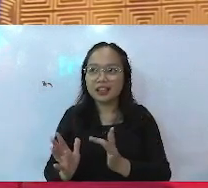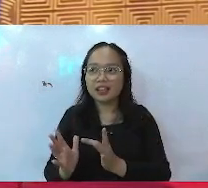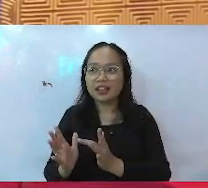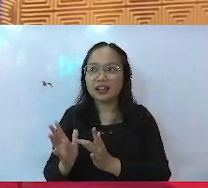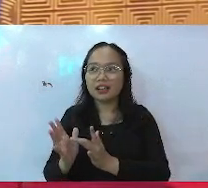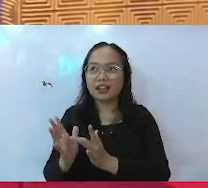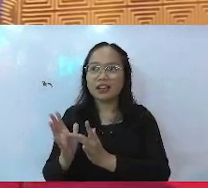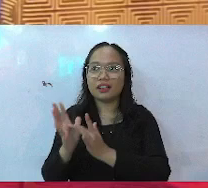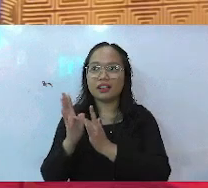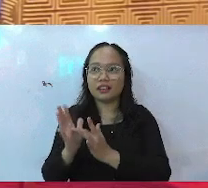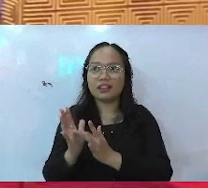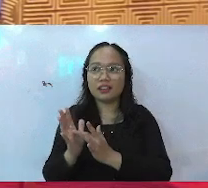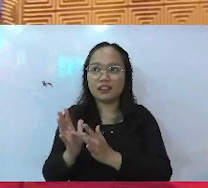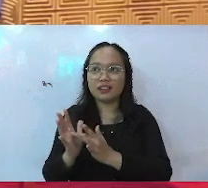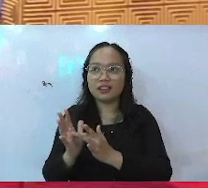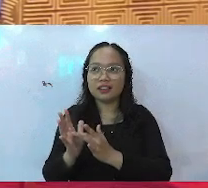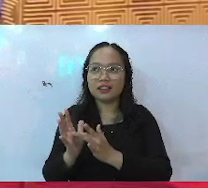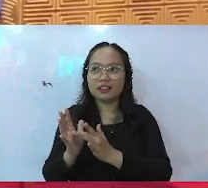Jesus